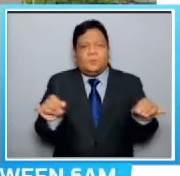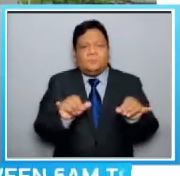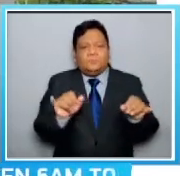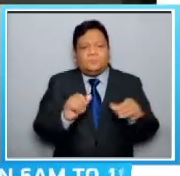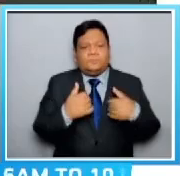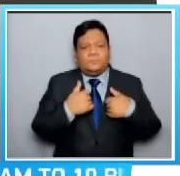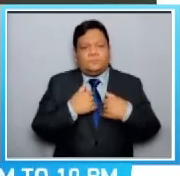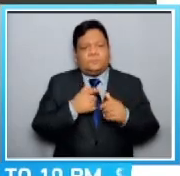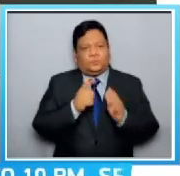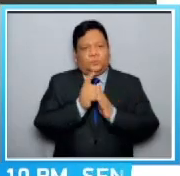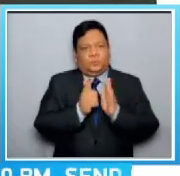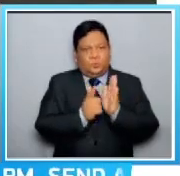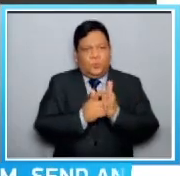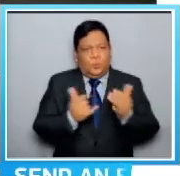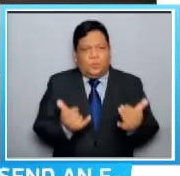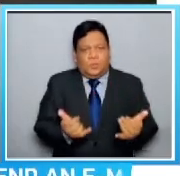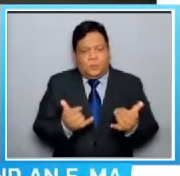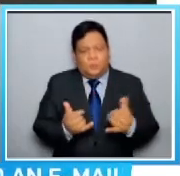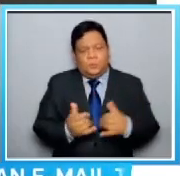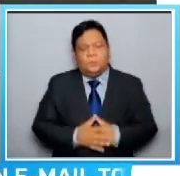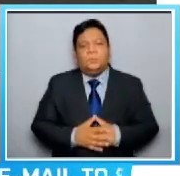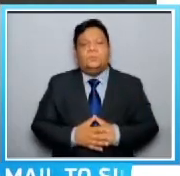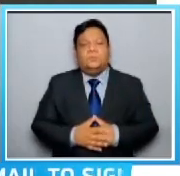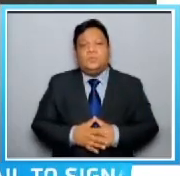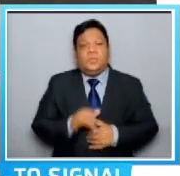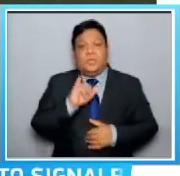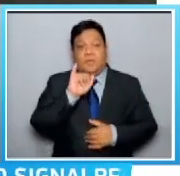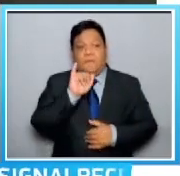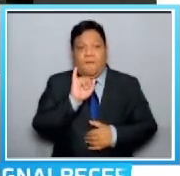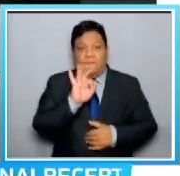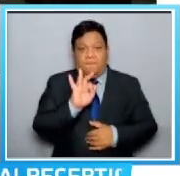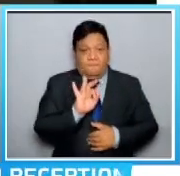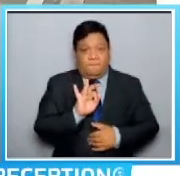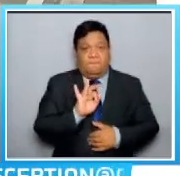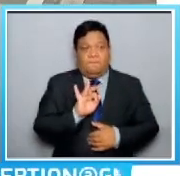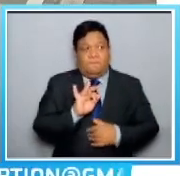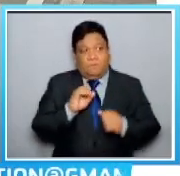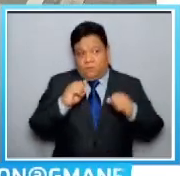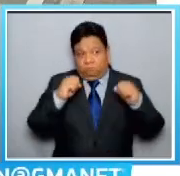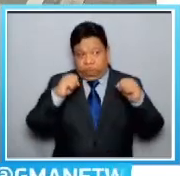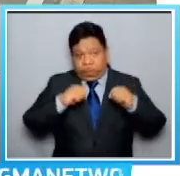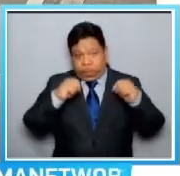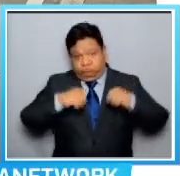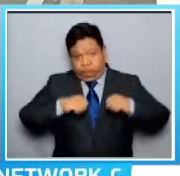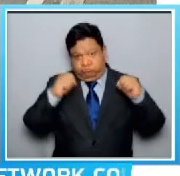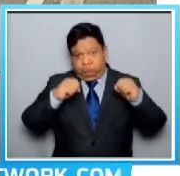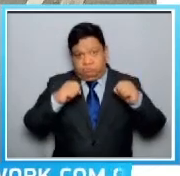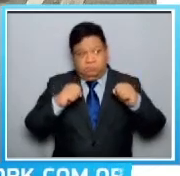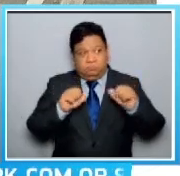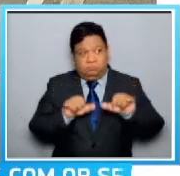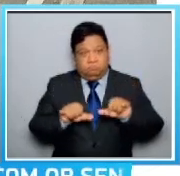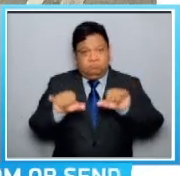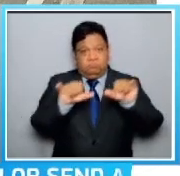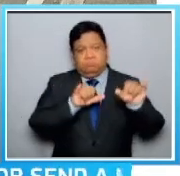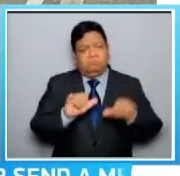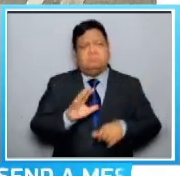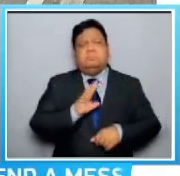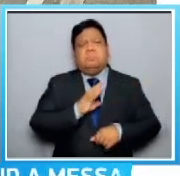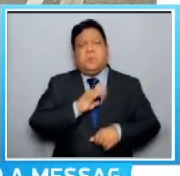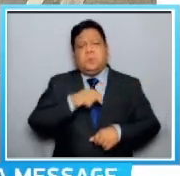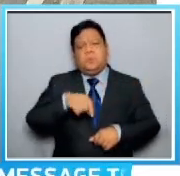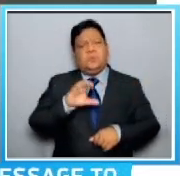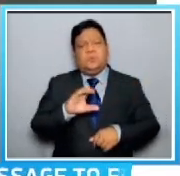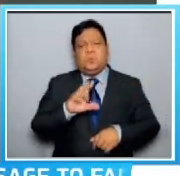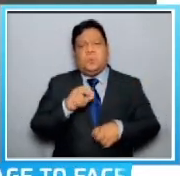batas natin ngayon, no, o ordinansa. So, kung magkakaroon po ng agreement or magkakaroon po ng uniform rate, wala pong problema sa Quezon City. Okay